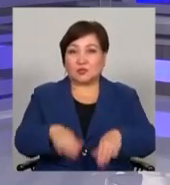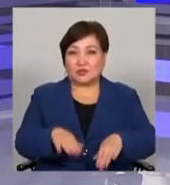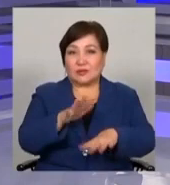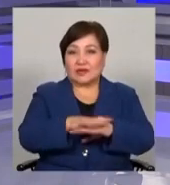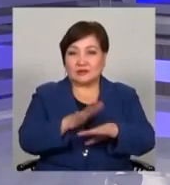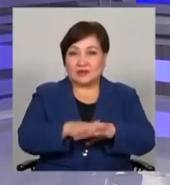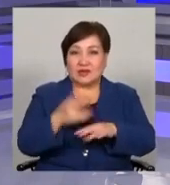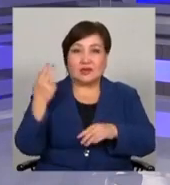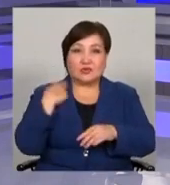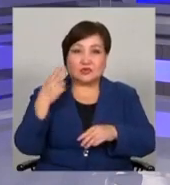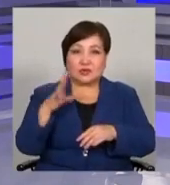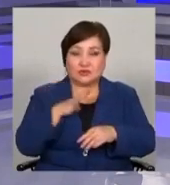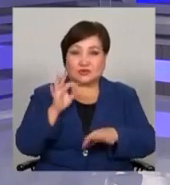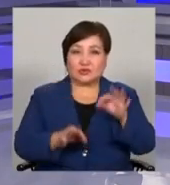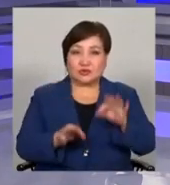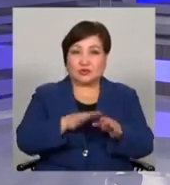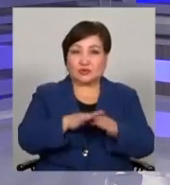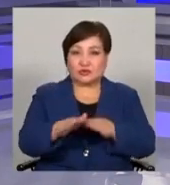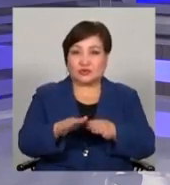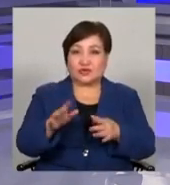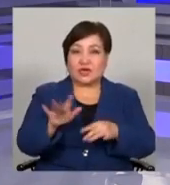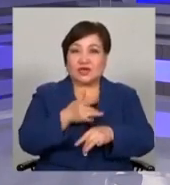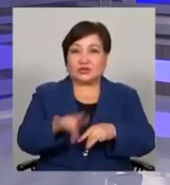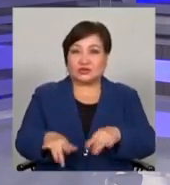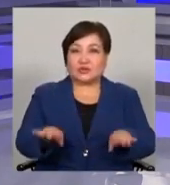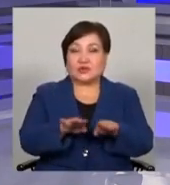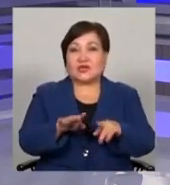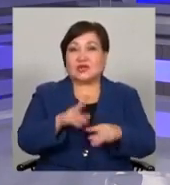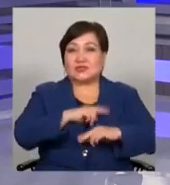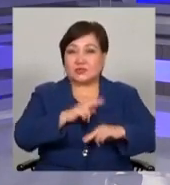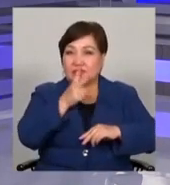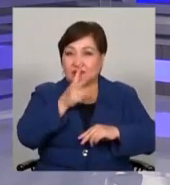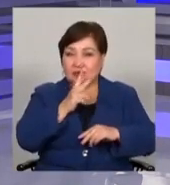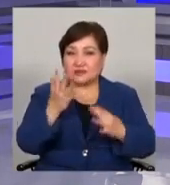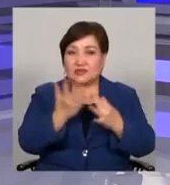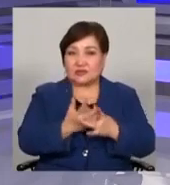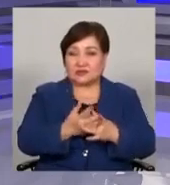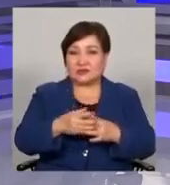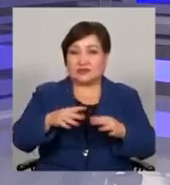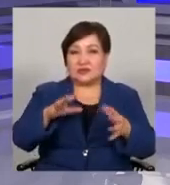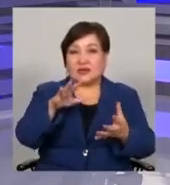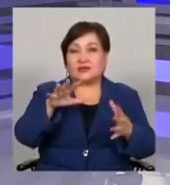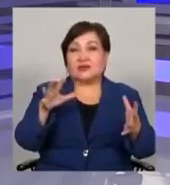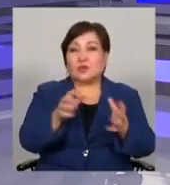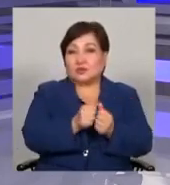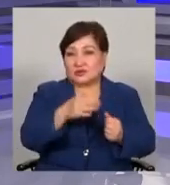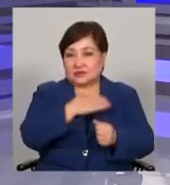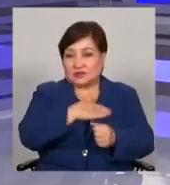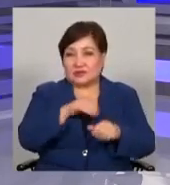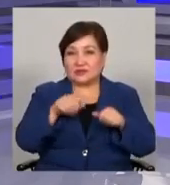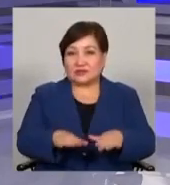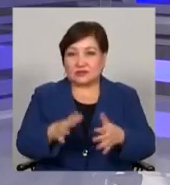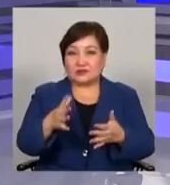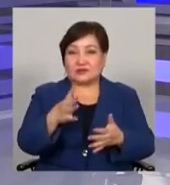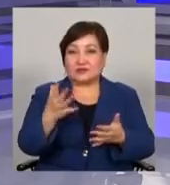жеке сот орындаушылары шоттарын бұғаттап, еңбек ақысының жартысын ұстап қалу шешімін шығарған. Пәтер жалдап тұратындықтан енді